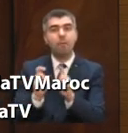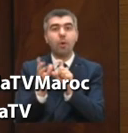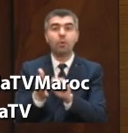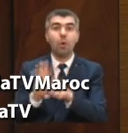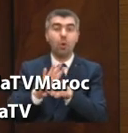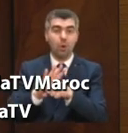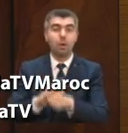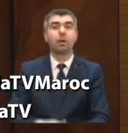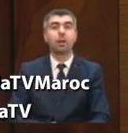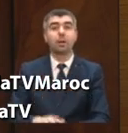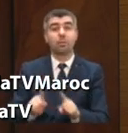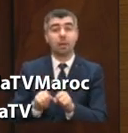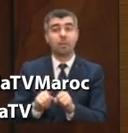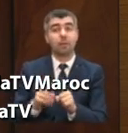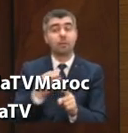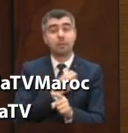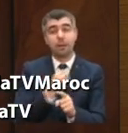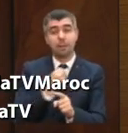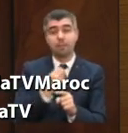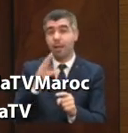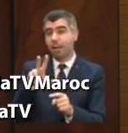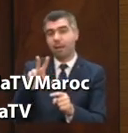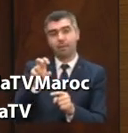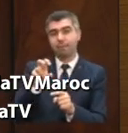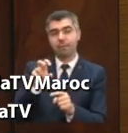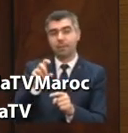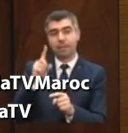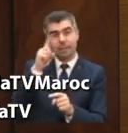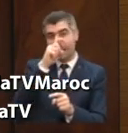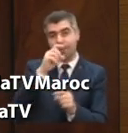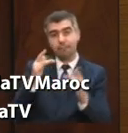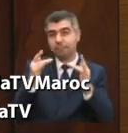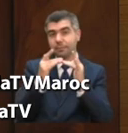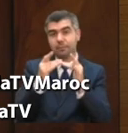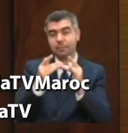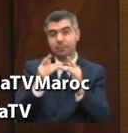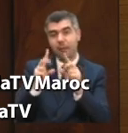الطاقة الصحية ديالنا لا تستوعب هذا القرار. لذلك سيد الوزير